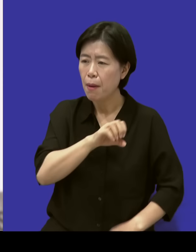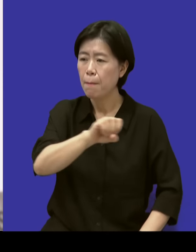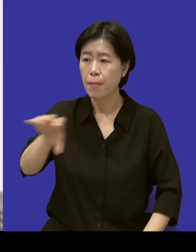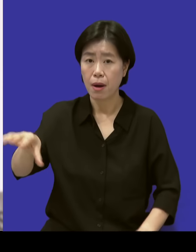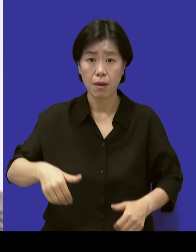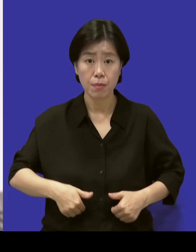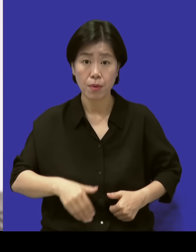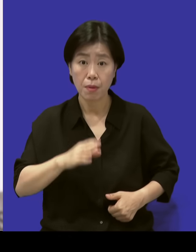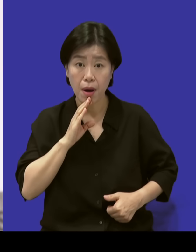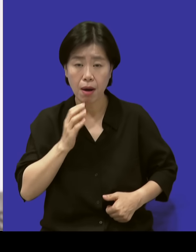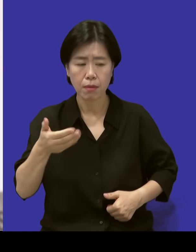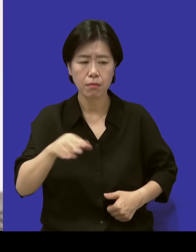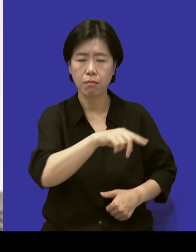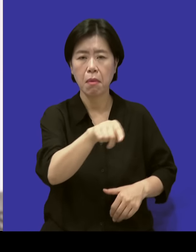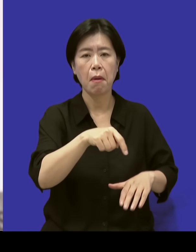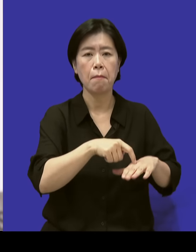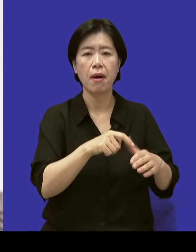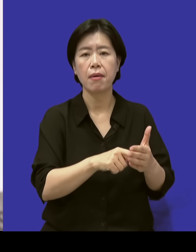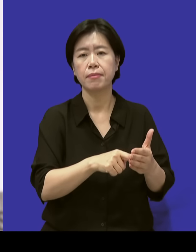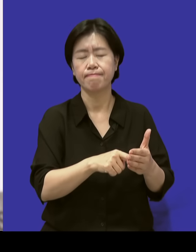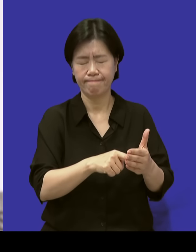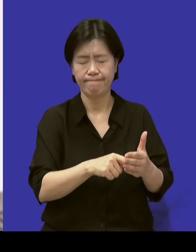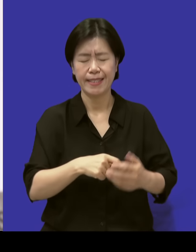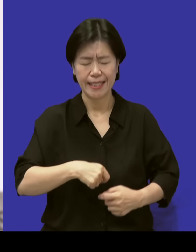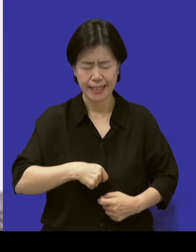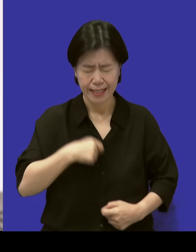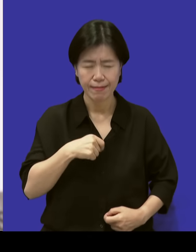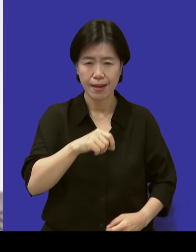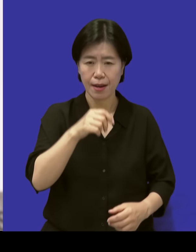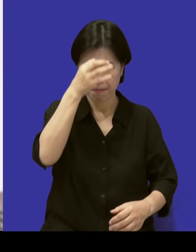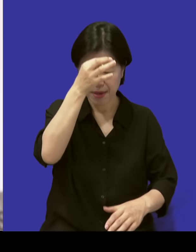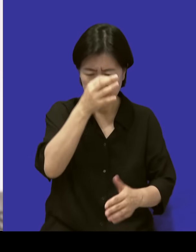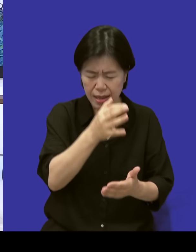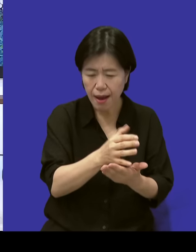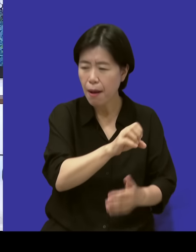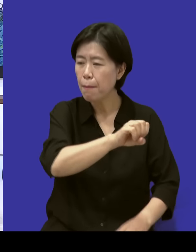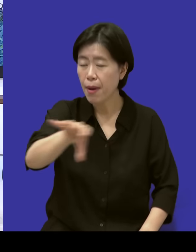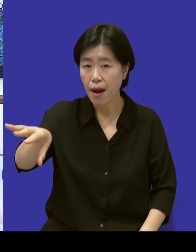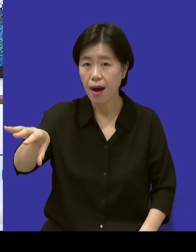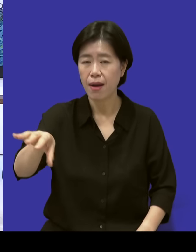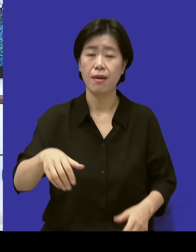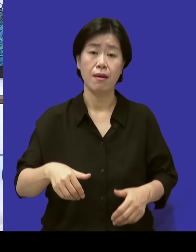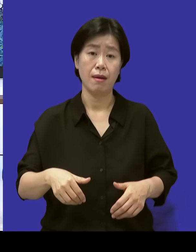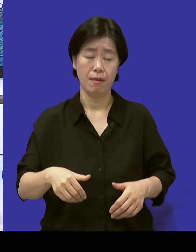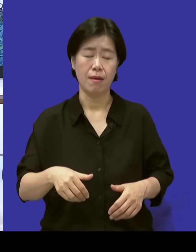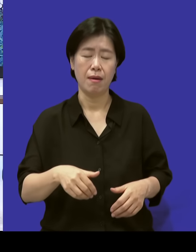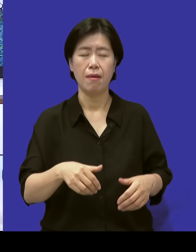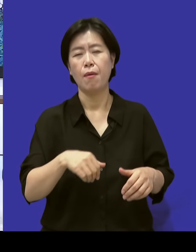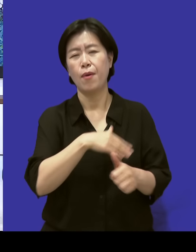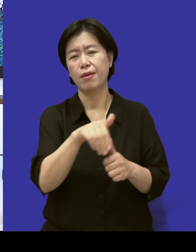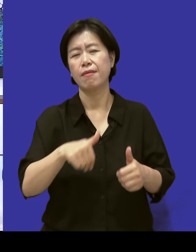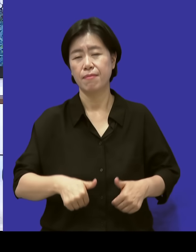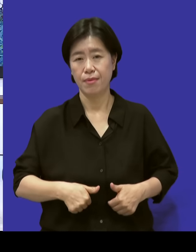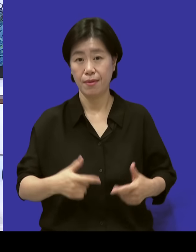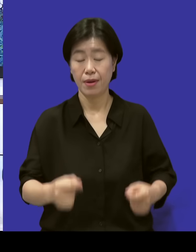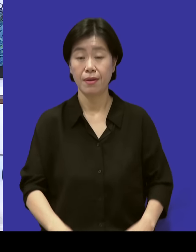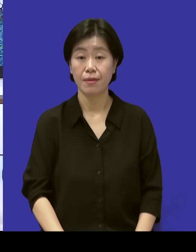아니라고 보거든요. 그래서 그분들에게 믿음으로 그분들을 좀 변화시켜서 그